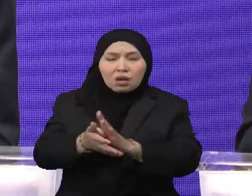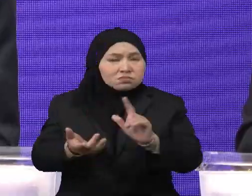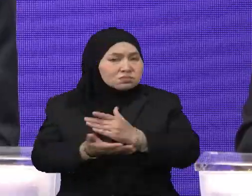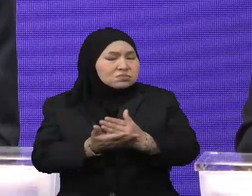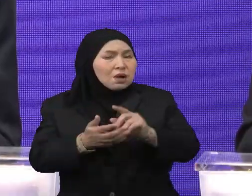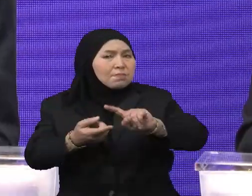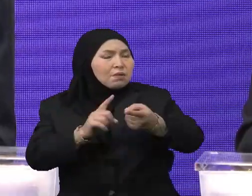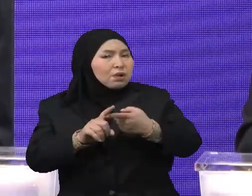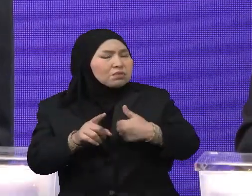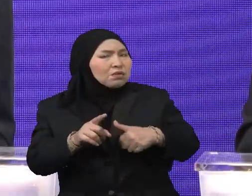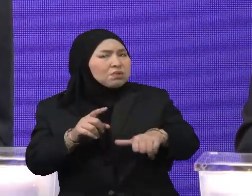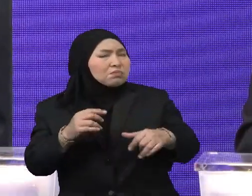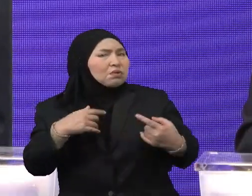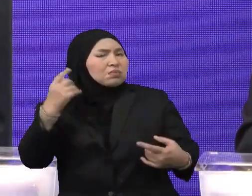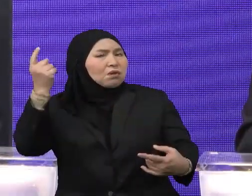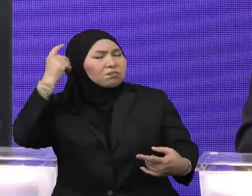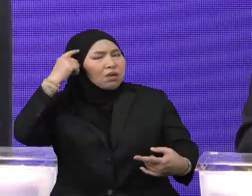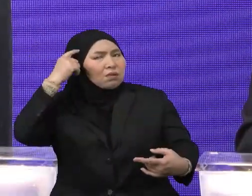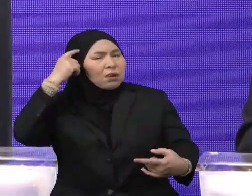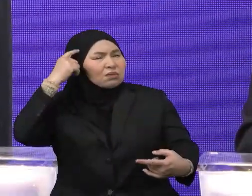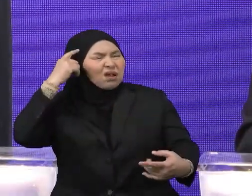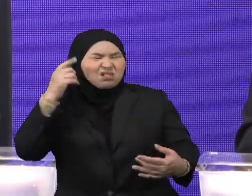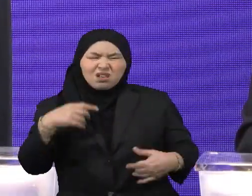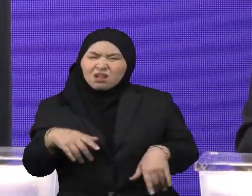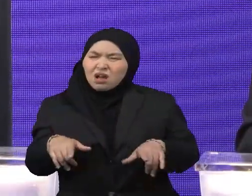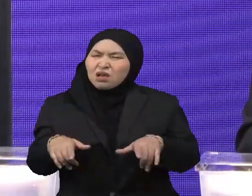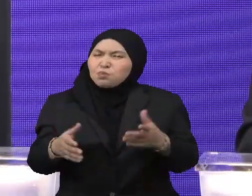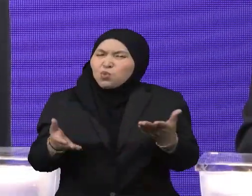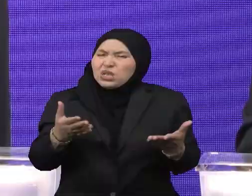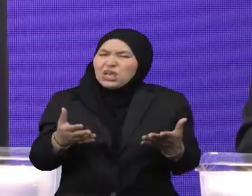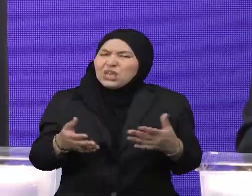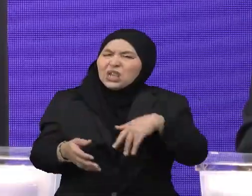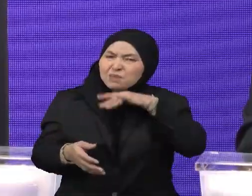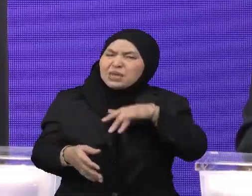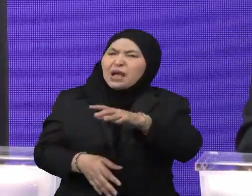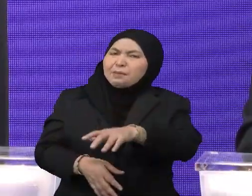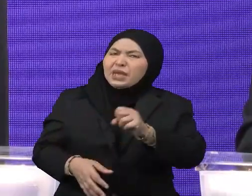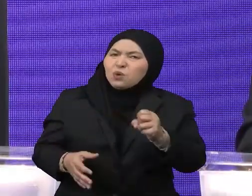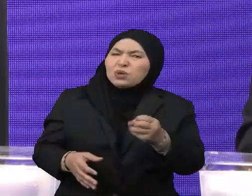nabi bukan menuduh mereka hanya menyangka mungkin nabi